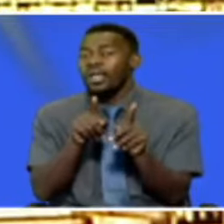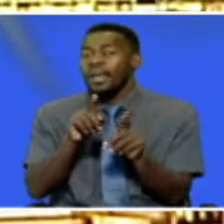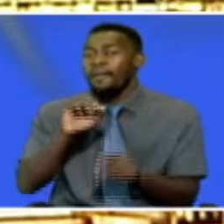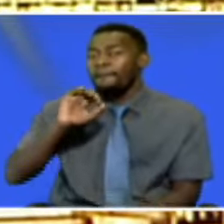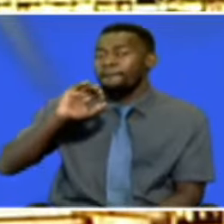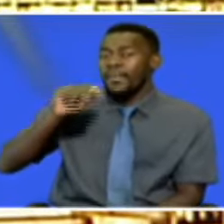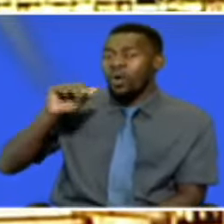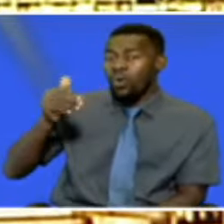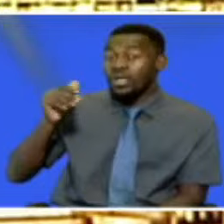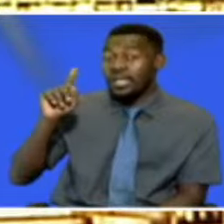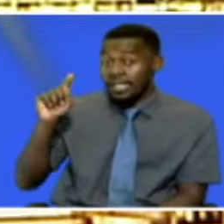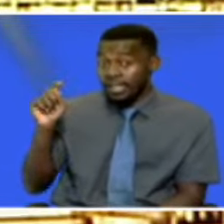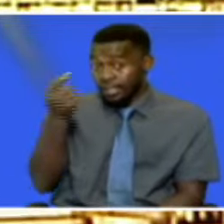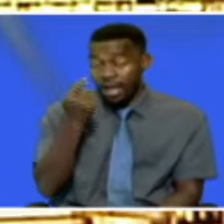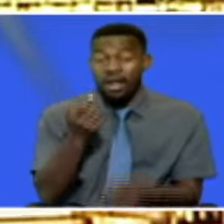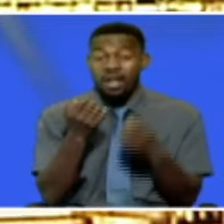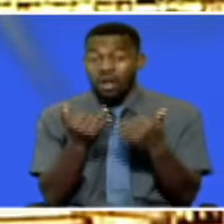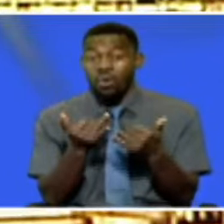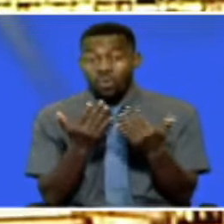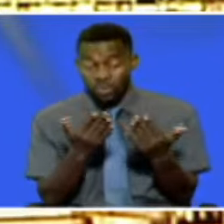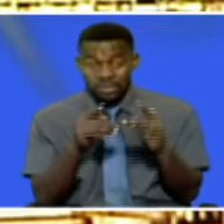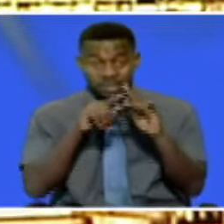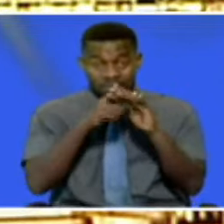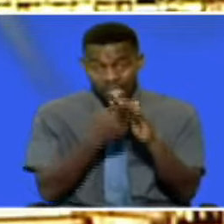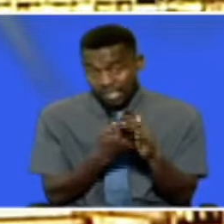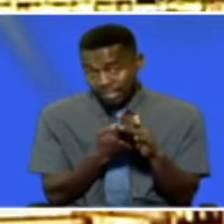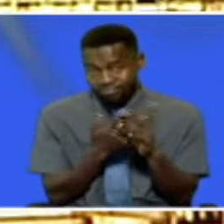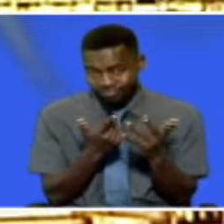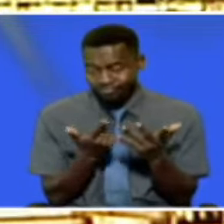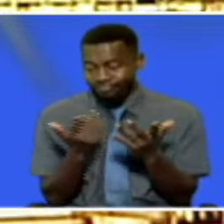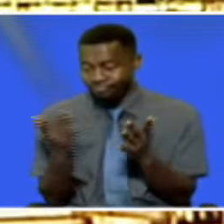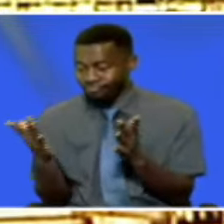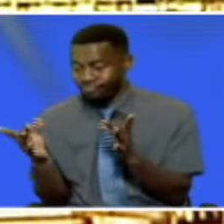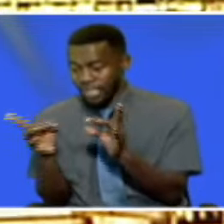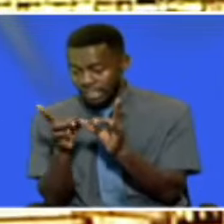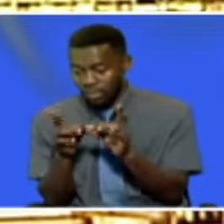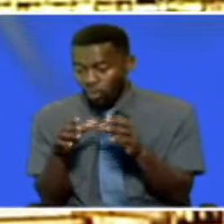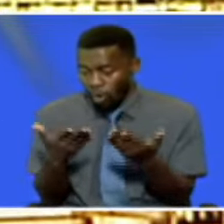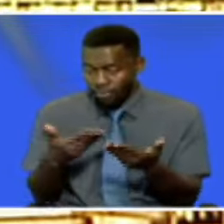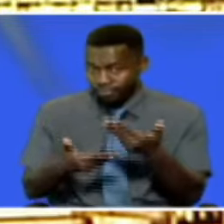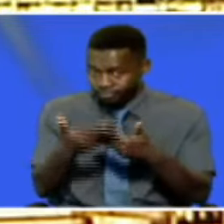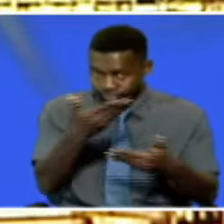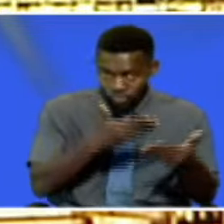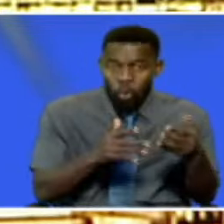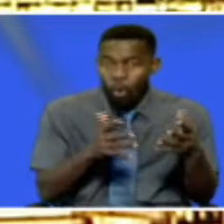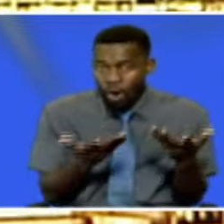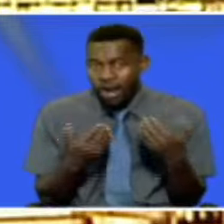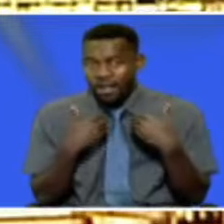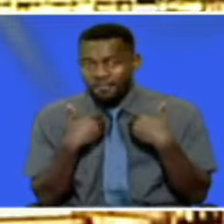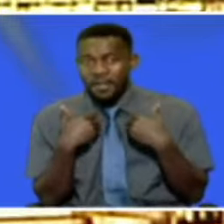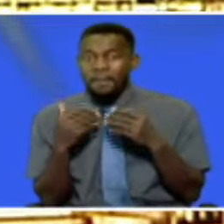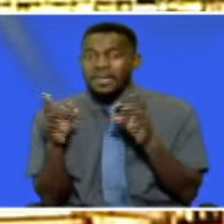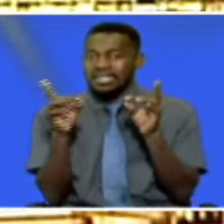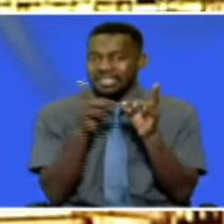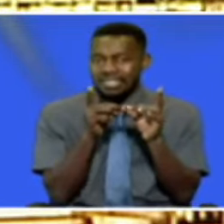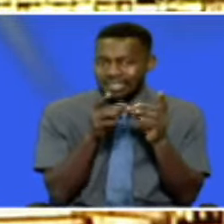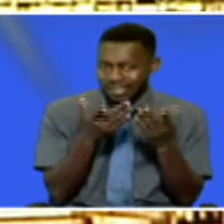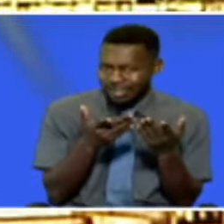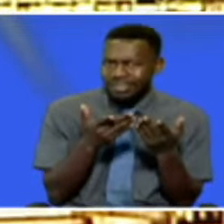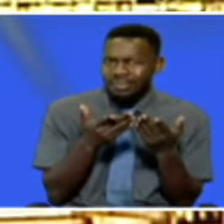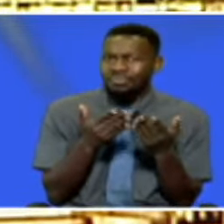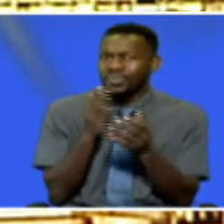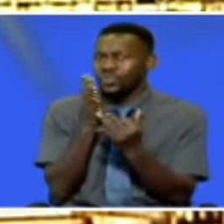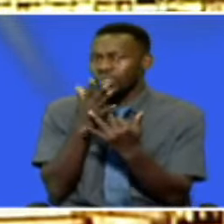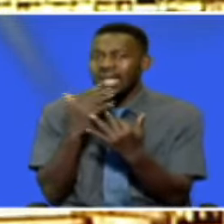za mapatano kati ya Rais William Ruto na Rigathi Gachagua. Wazee hao waliofanya mkutano maarufu kama Sugoi 1 miaka 4